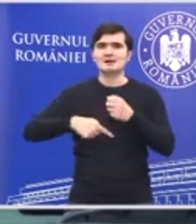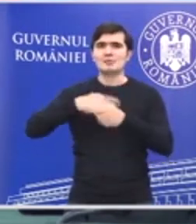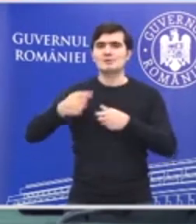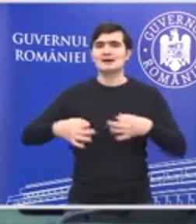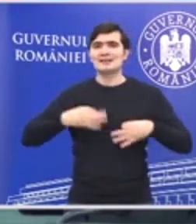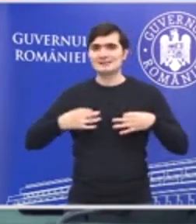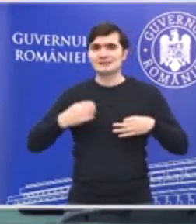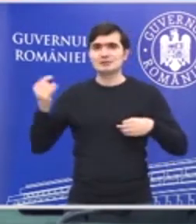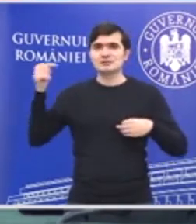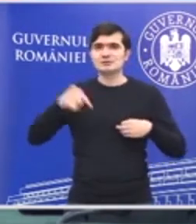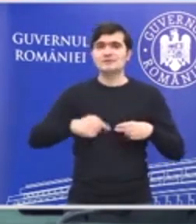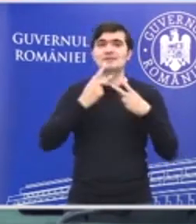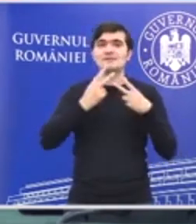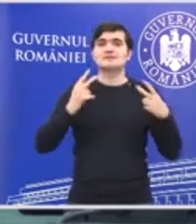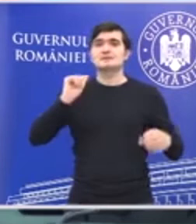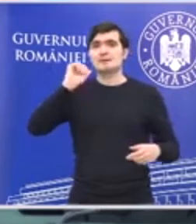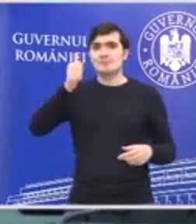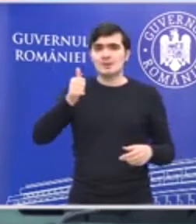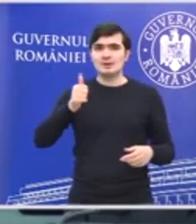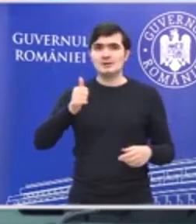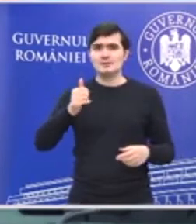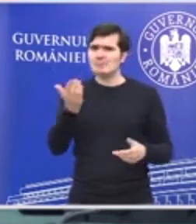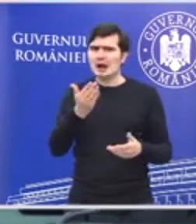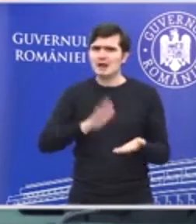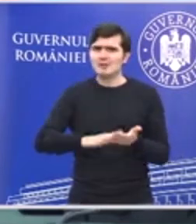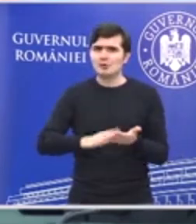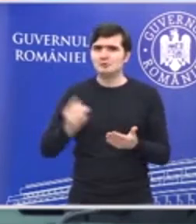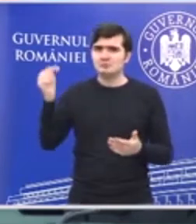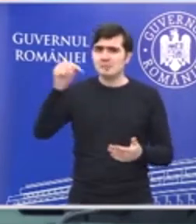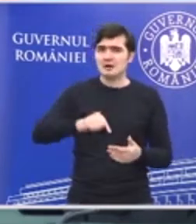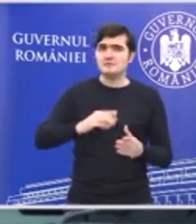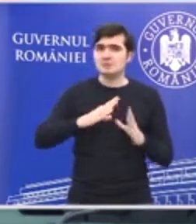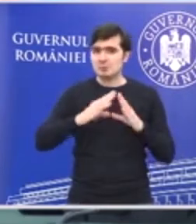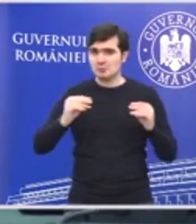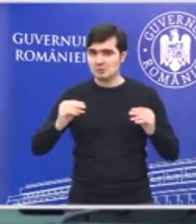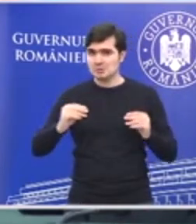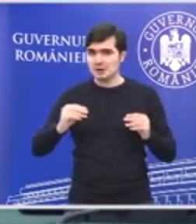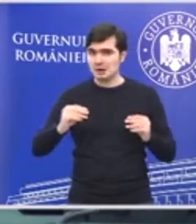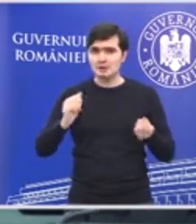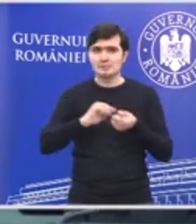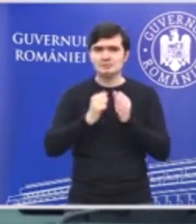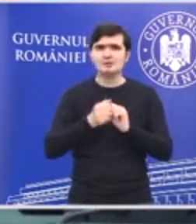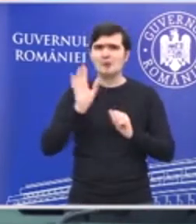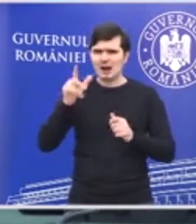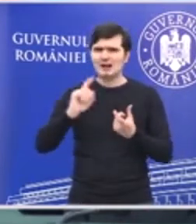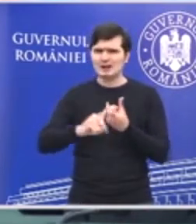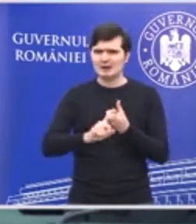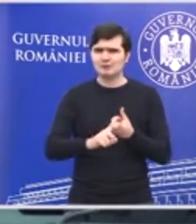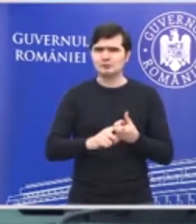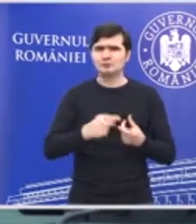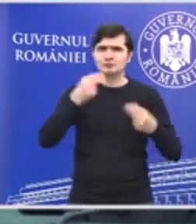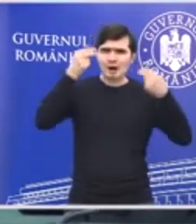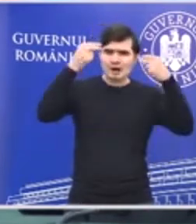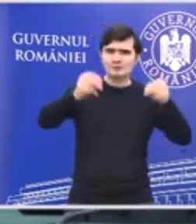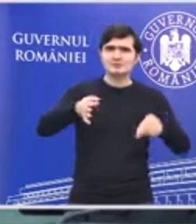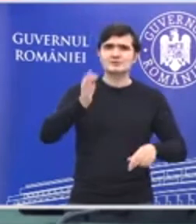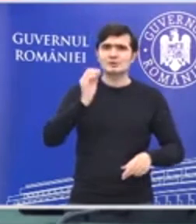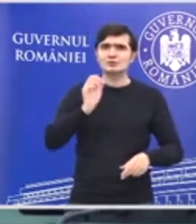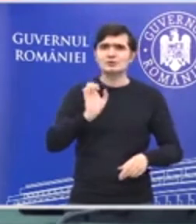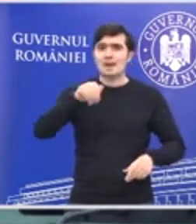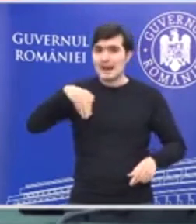să ne viziteze mâine. Dacă da, care este motivul și dacă are vreo legătură cu anunțul făcut de specialistul